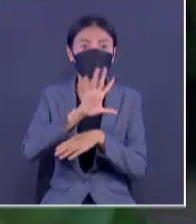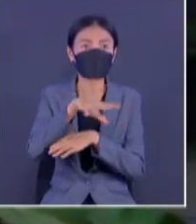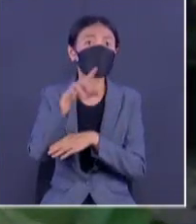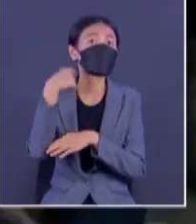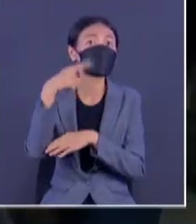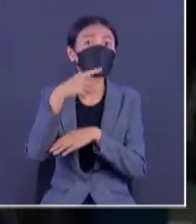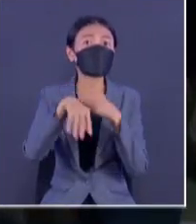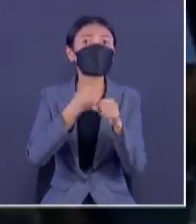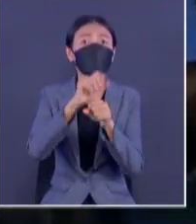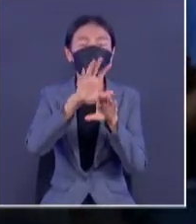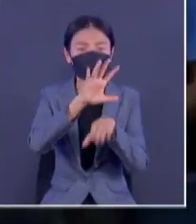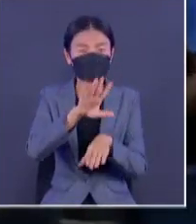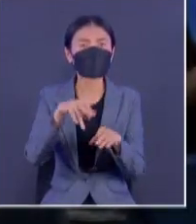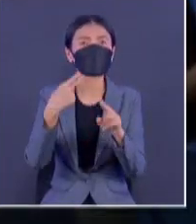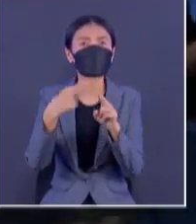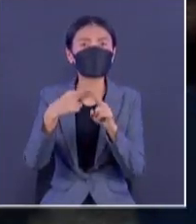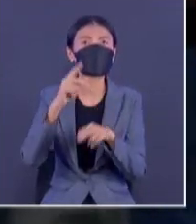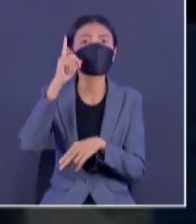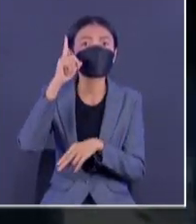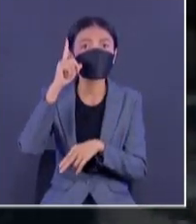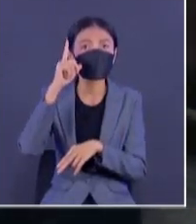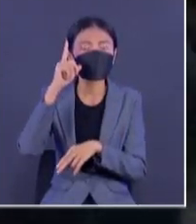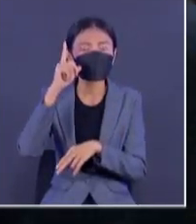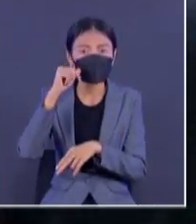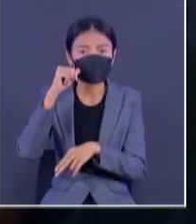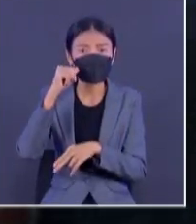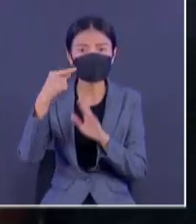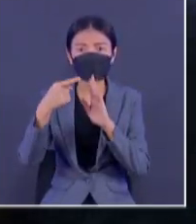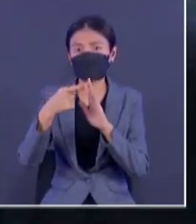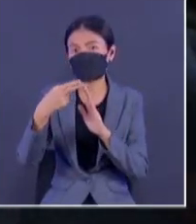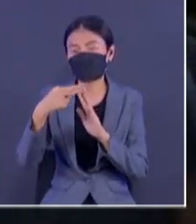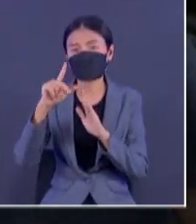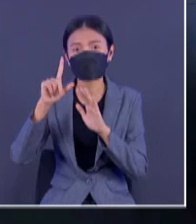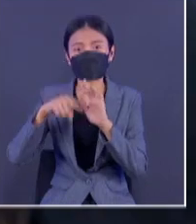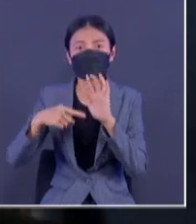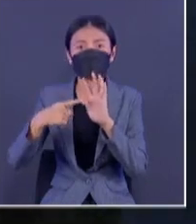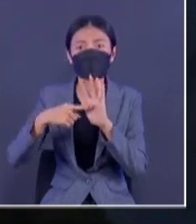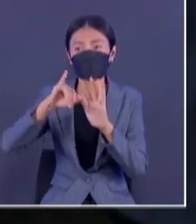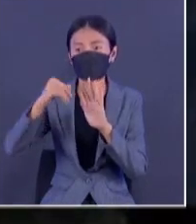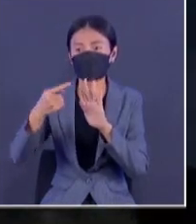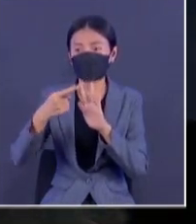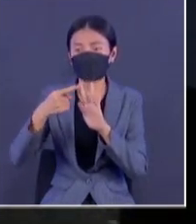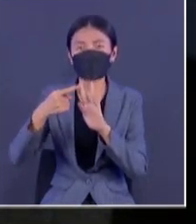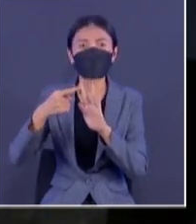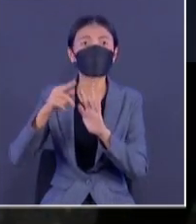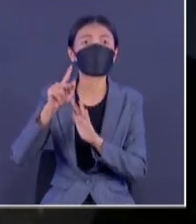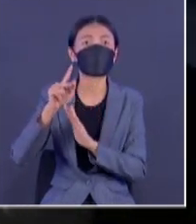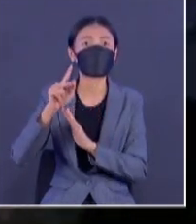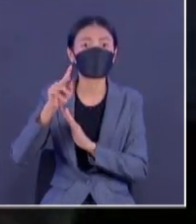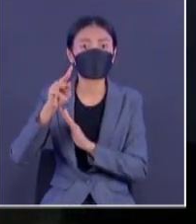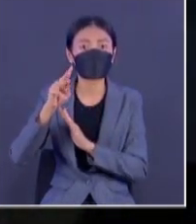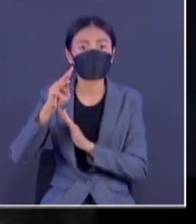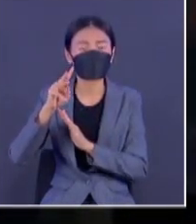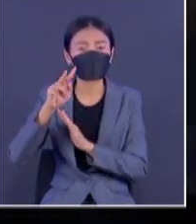ไปในพื้นที่ต่างๆที่เป็นพื้นที่เป้าหมายเนี่ยทั้งหมด7จุดนะครับอยู่ในพื้นที่5อำเภอด้วยกันก็มีอำเภอเ